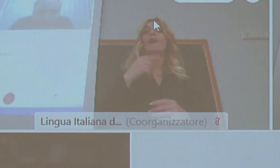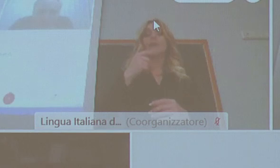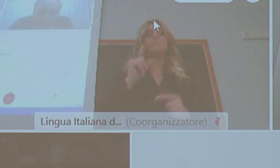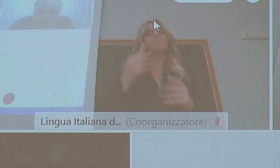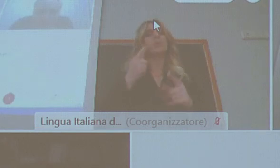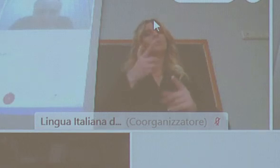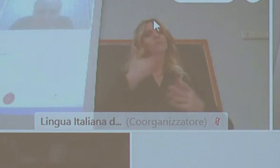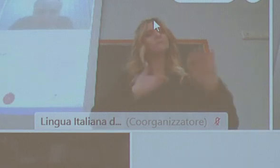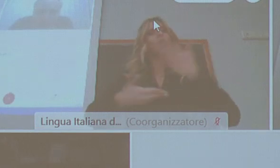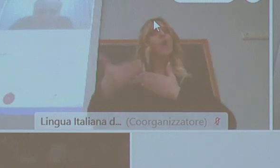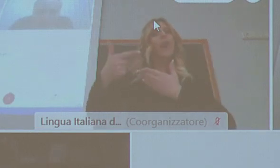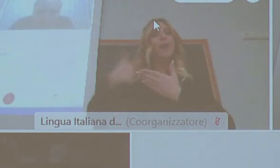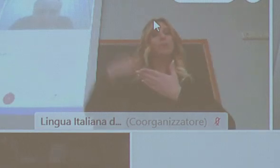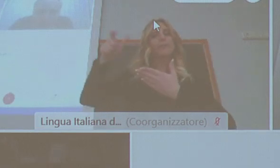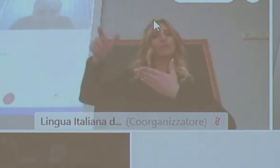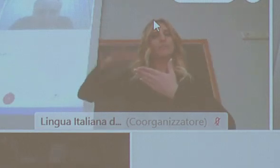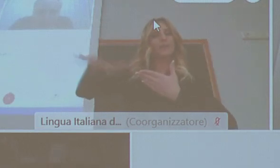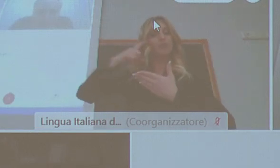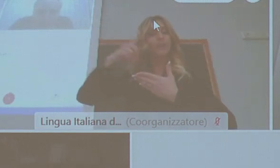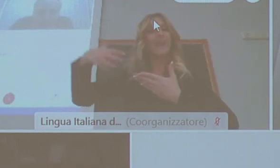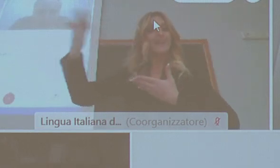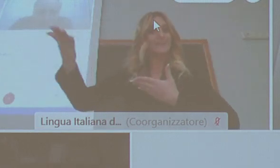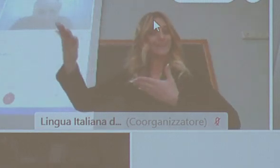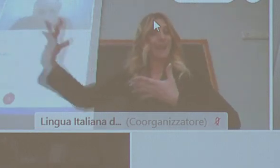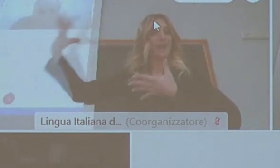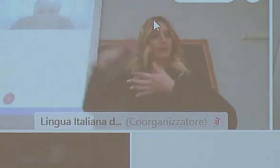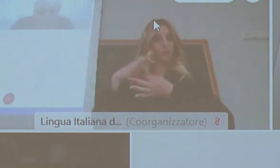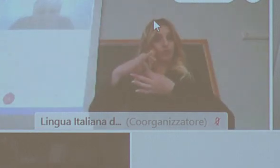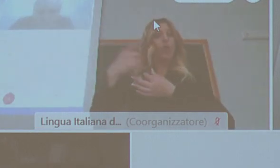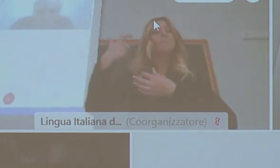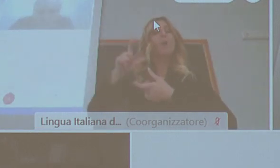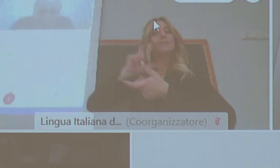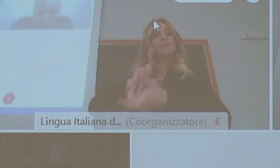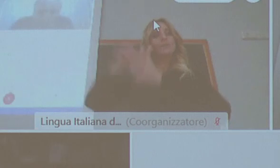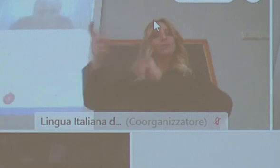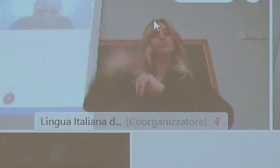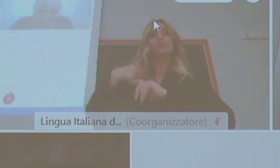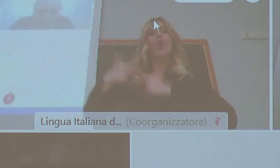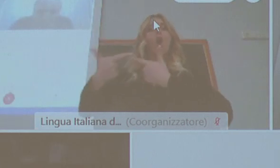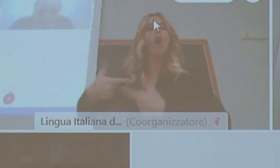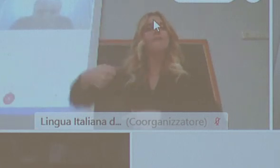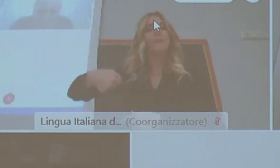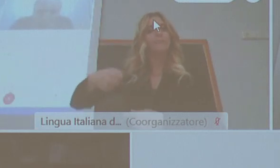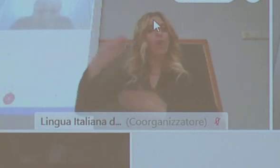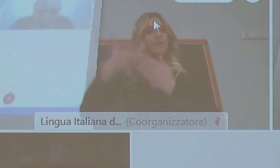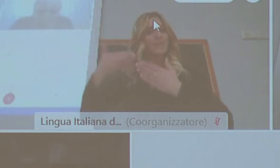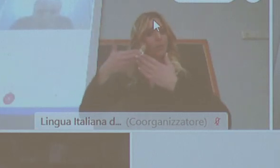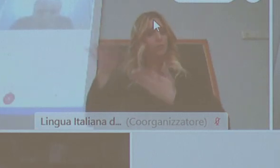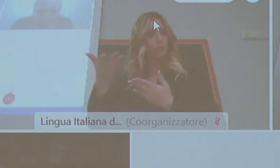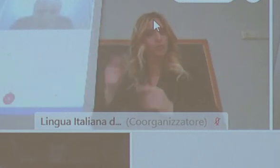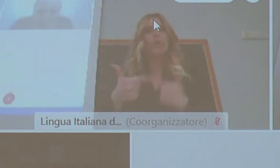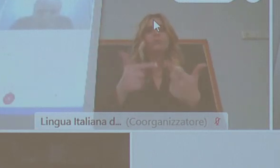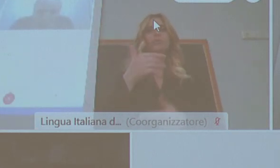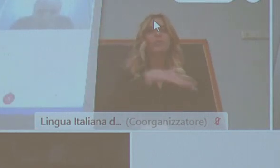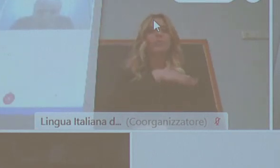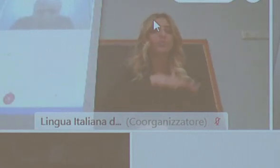con soggetti esterni, partner, che molto spesso anche offrono borse di studio agli